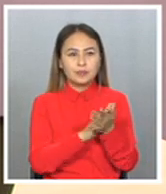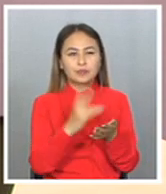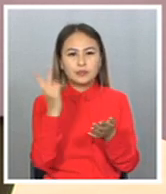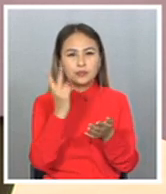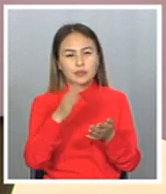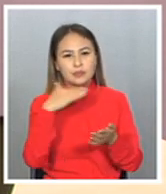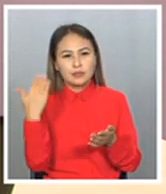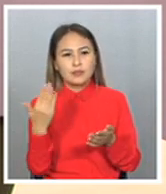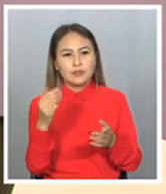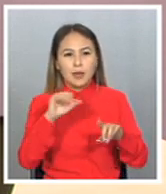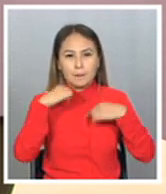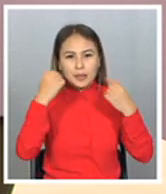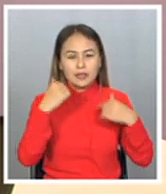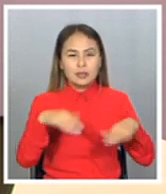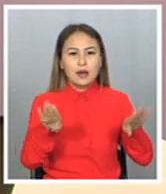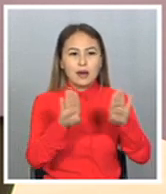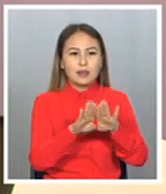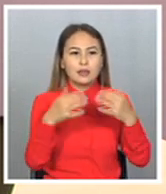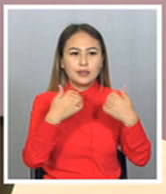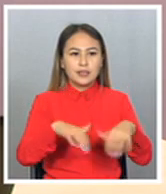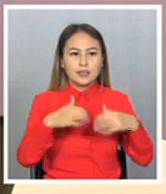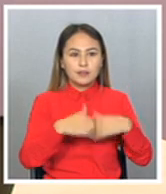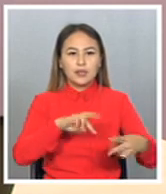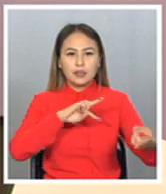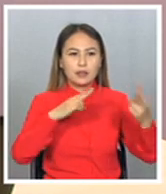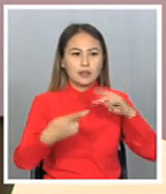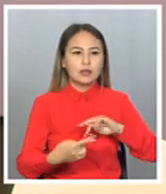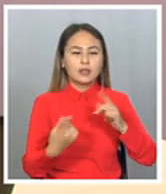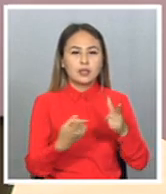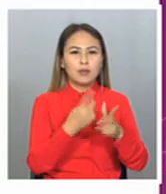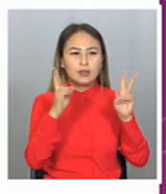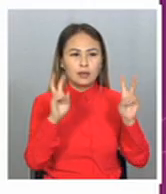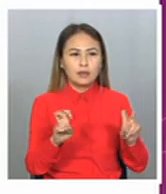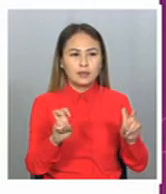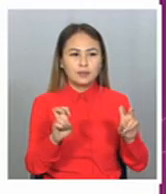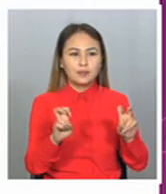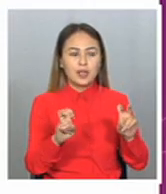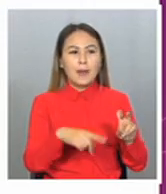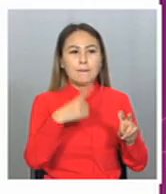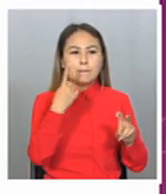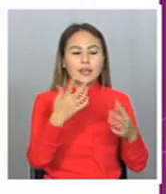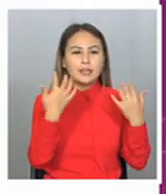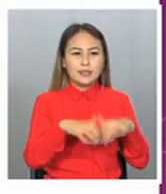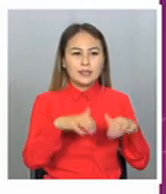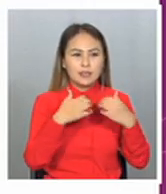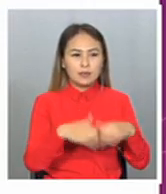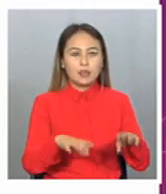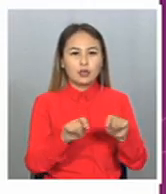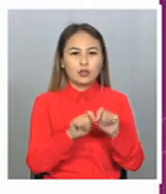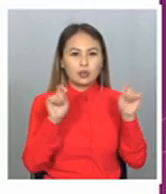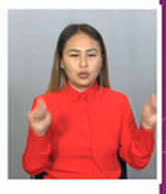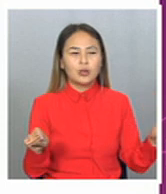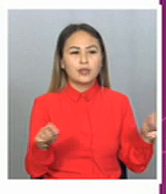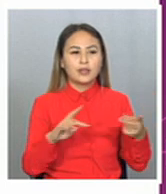екіншісінде белгісізге айналған есептер кері есептер деп аталады. Бір есепке құрылған